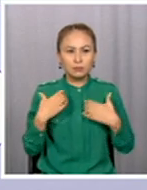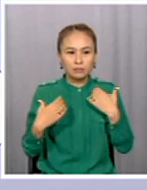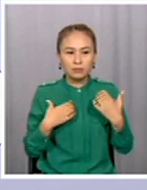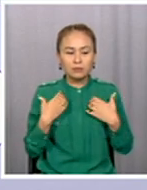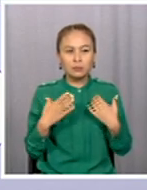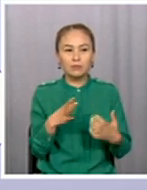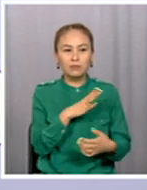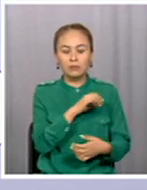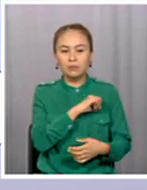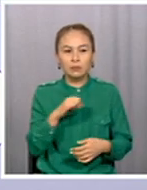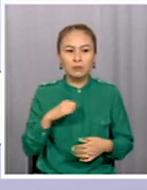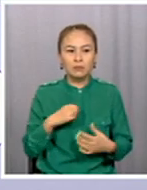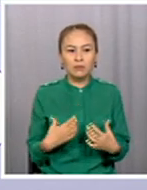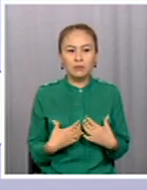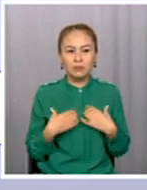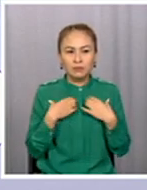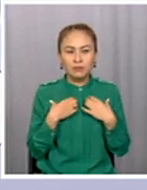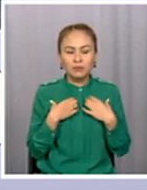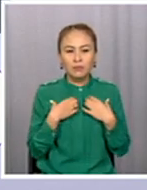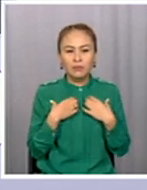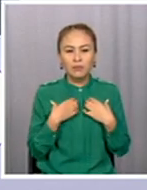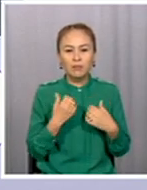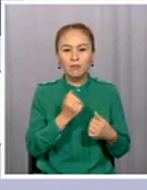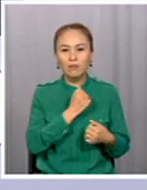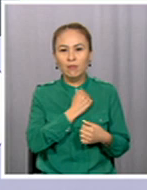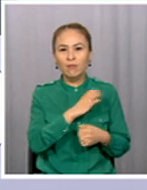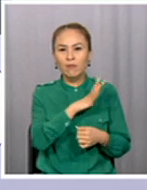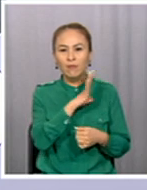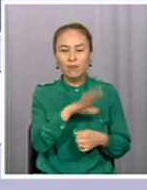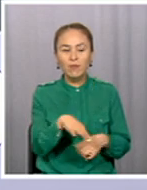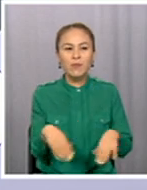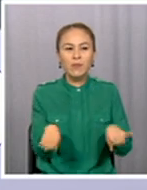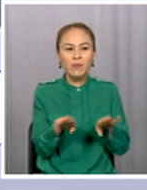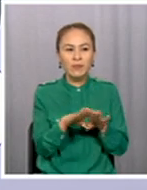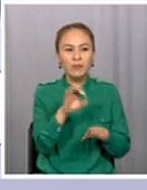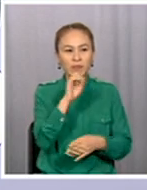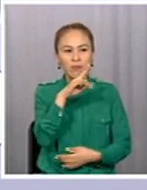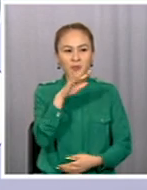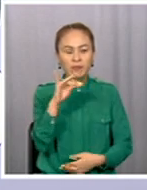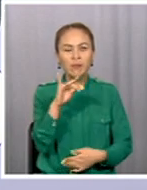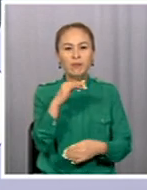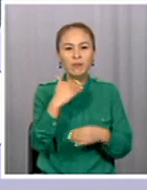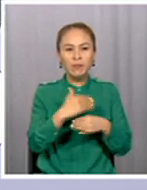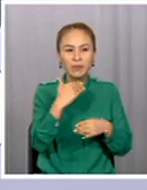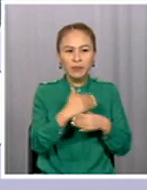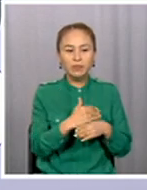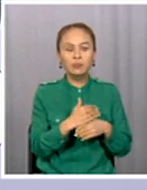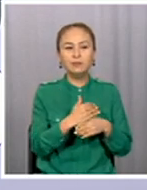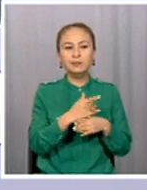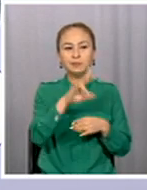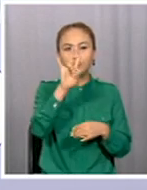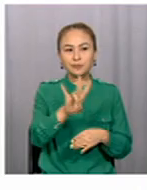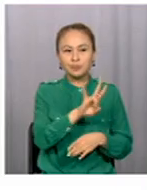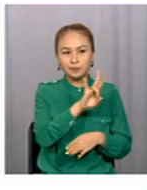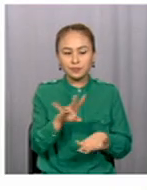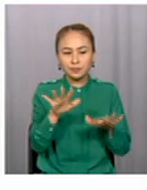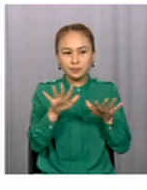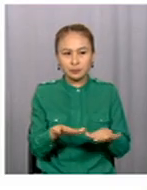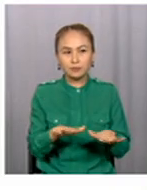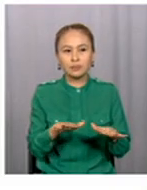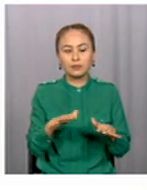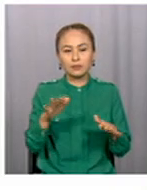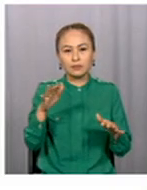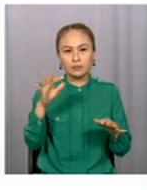ең қорқынышты және аяусыз жазаның бірі амфитеатрларда христиан дінін ұстанушыларды